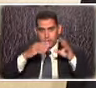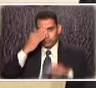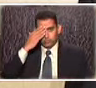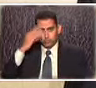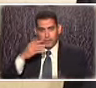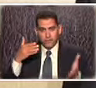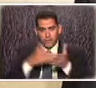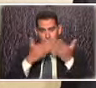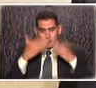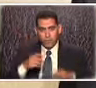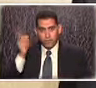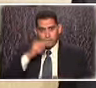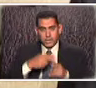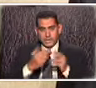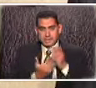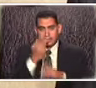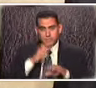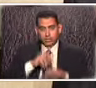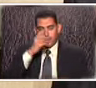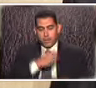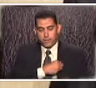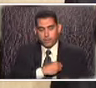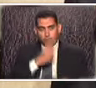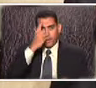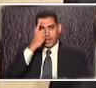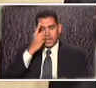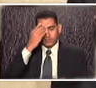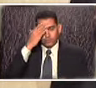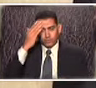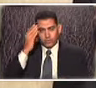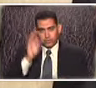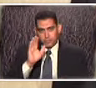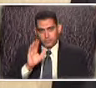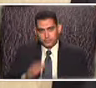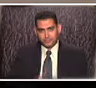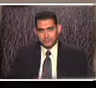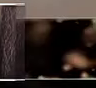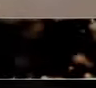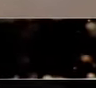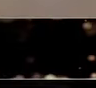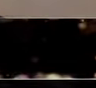كانت نهايه حلقتنا النهارده غدا حلقه جديده من امنت بالله فانتظرونا الى